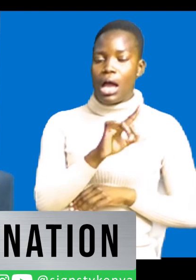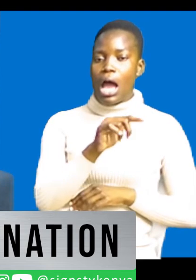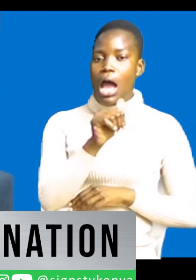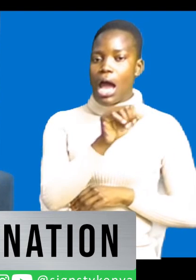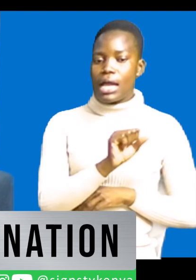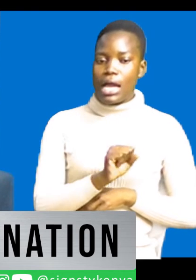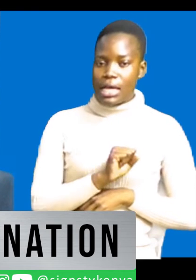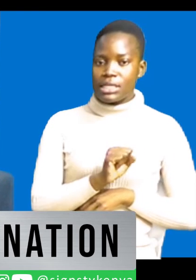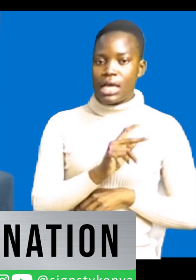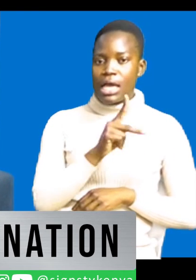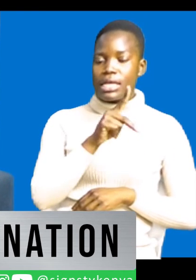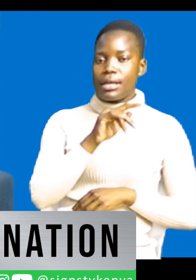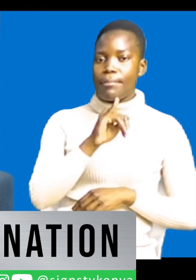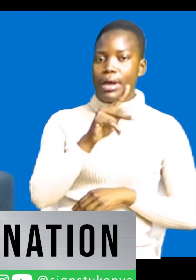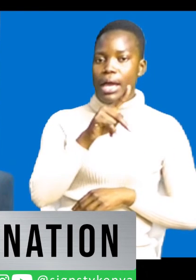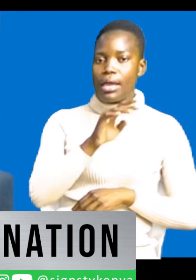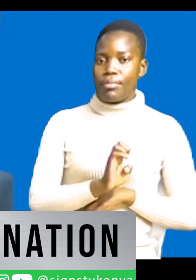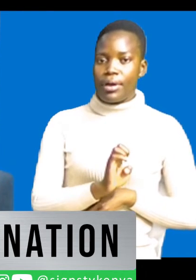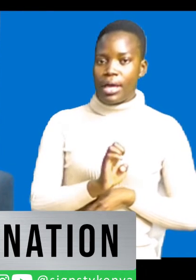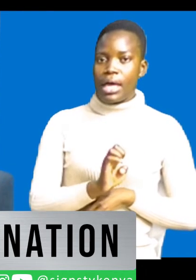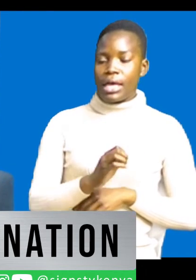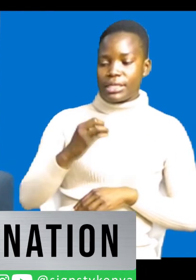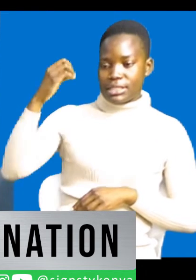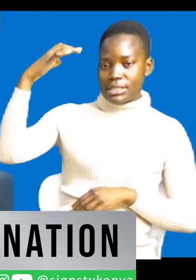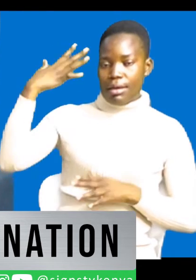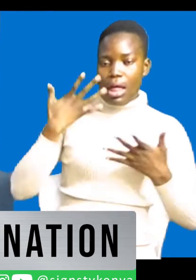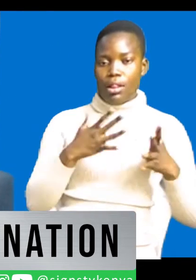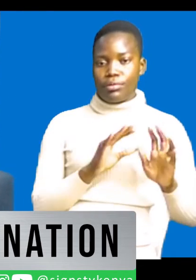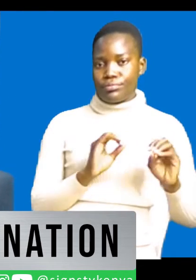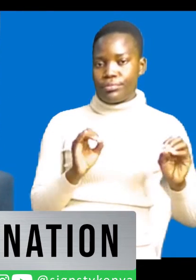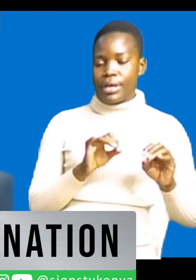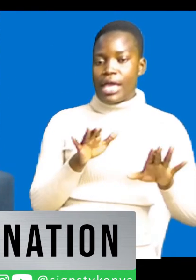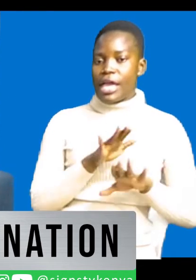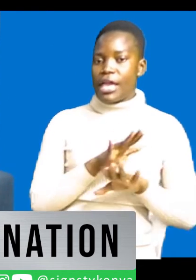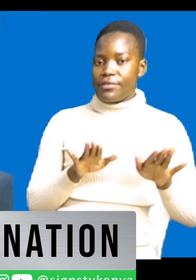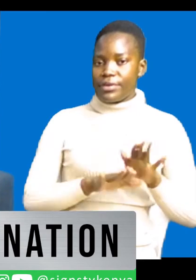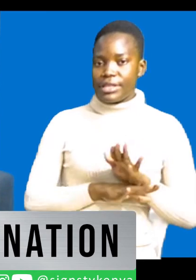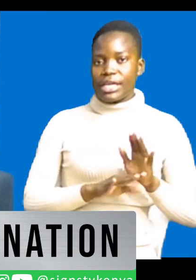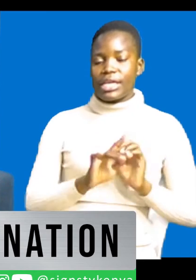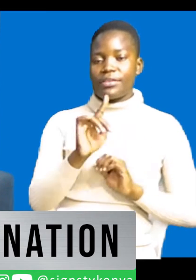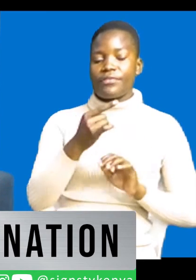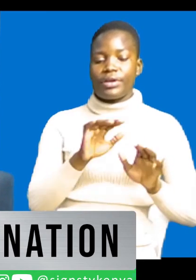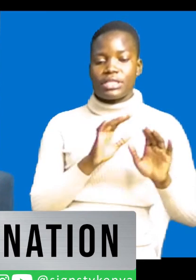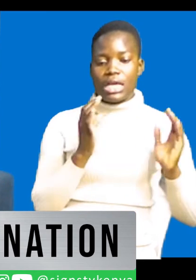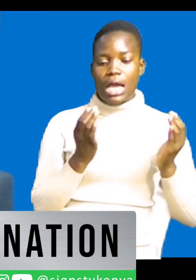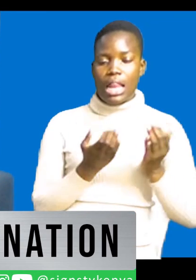piped, stima ipoteangi, unaona. Everything is first class.